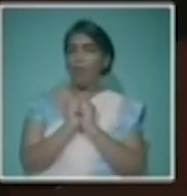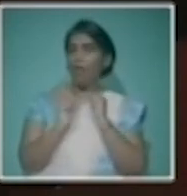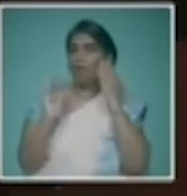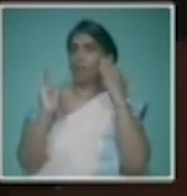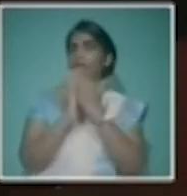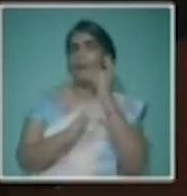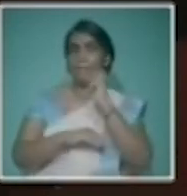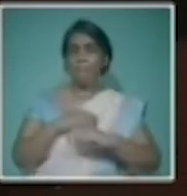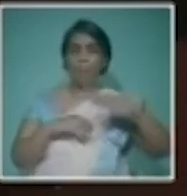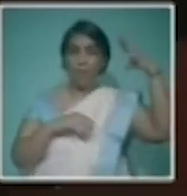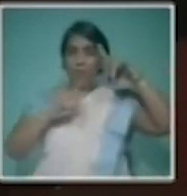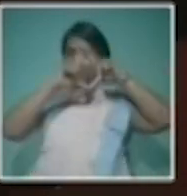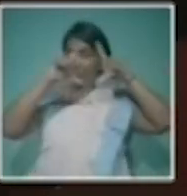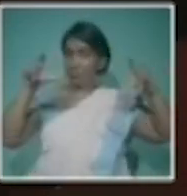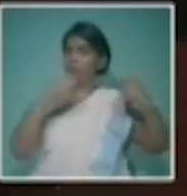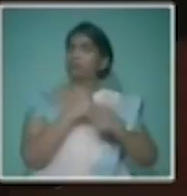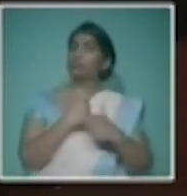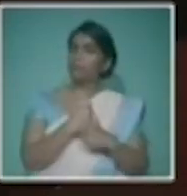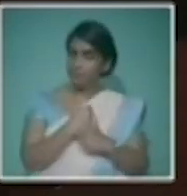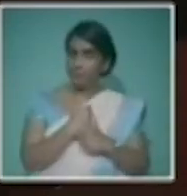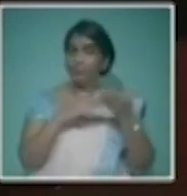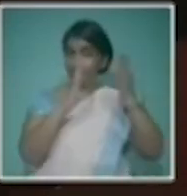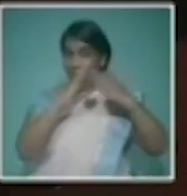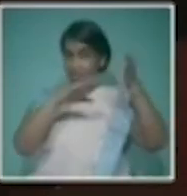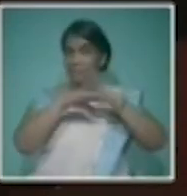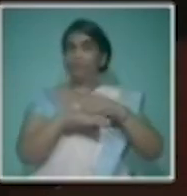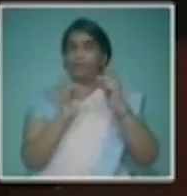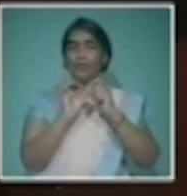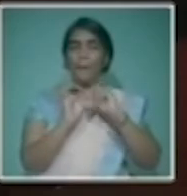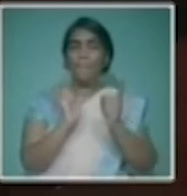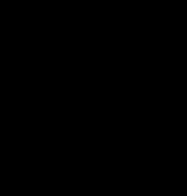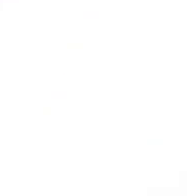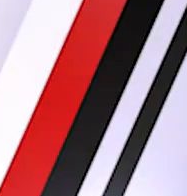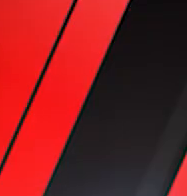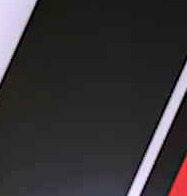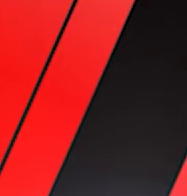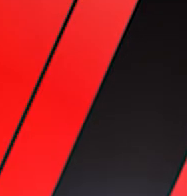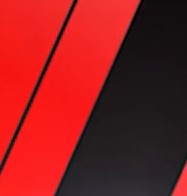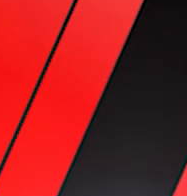දෙන්න සූර්ය පැනල ඇති කරගන්න ඒ තුලින් තමන්ගේ බිල කළමනාකරණය කරගන්න කියලා.